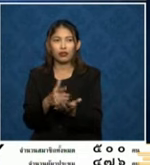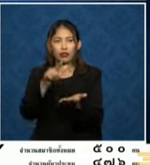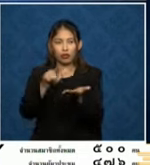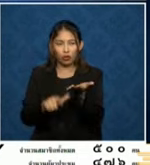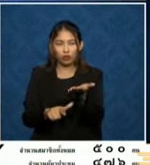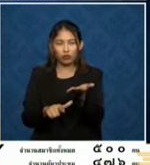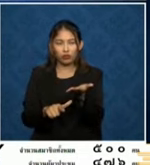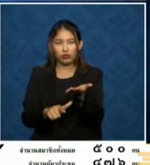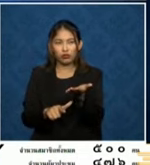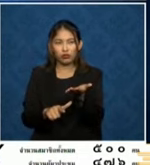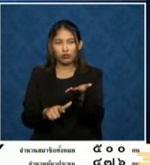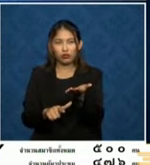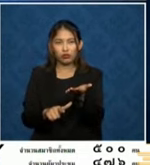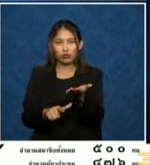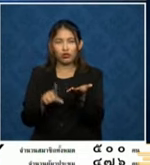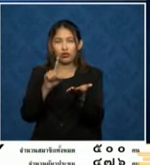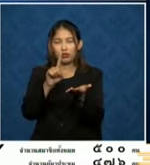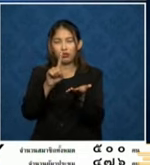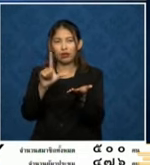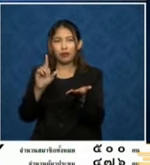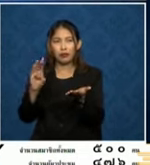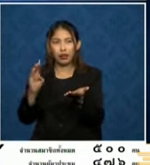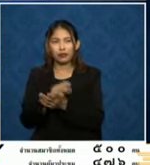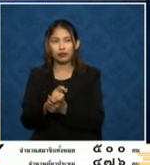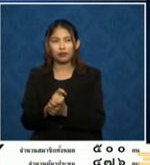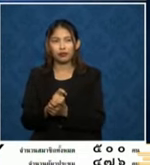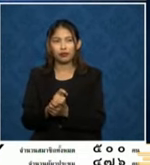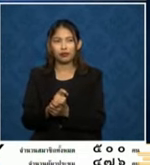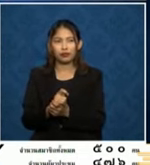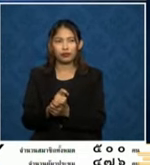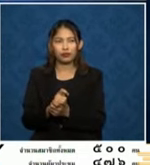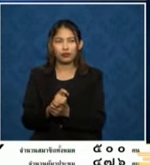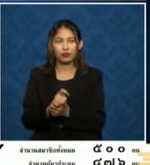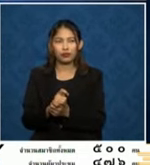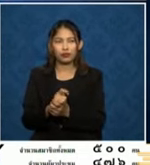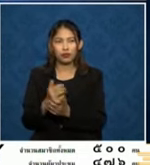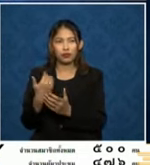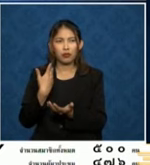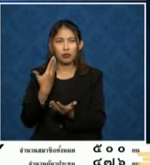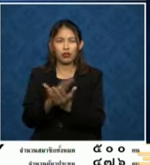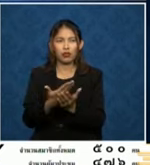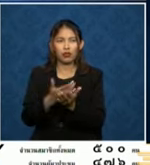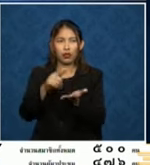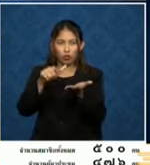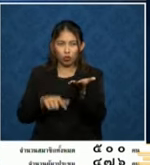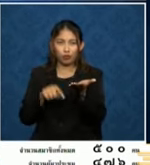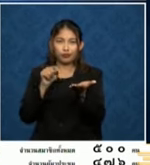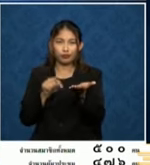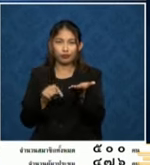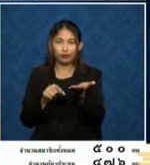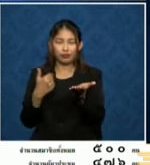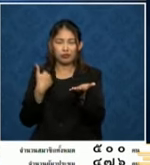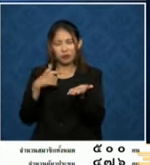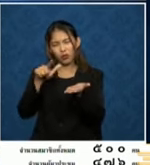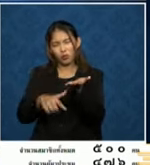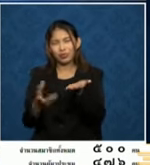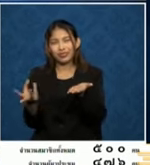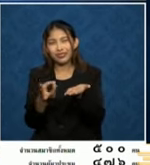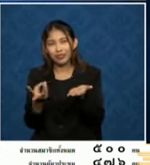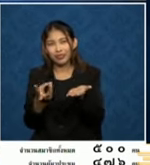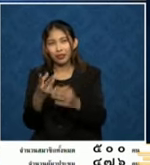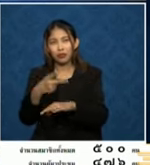มาณ1ล้านกว่าบาทนะครับซึ่งโดยการปรับลดครั้งนี้เนี่ยนะครับก็เพียงเล็กน้อยท่